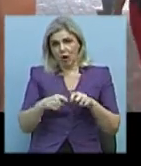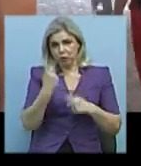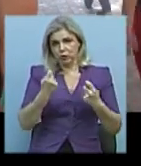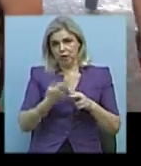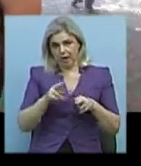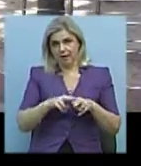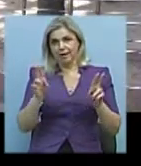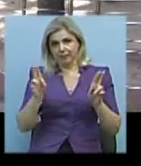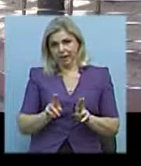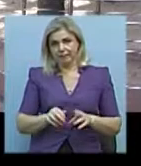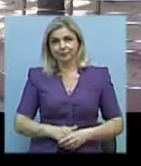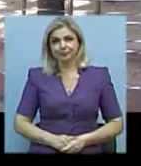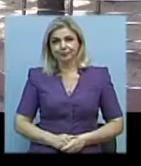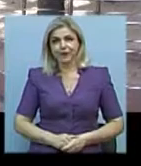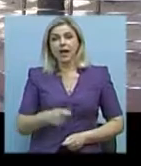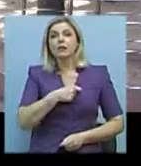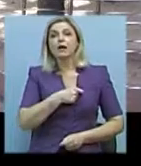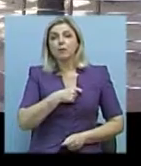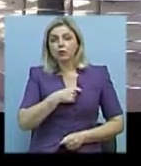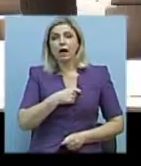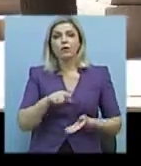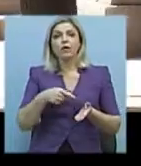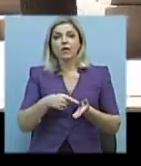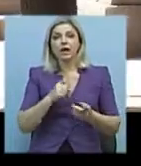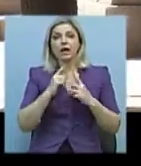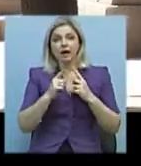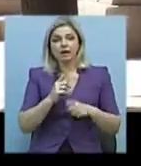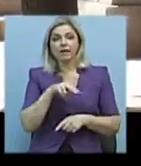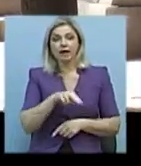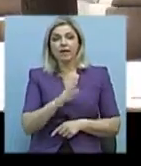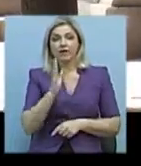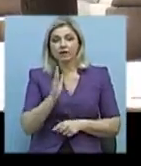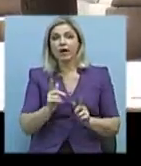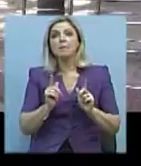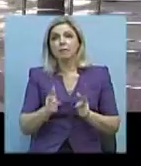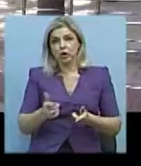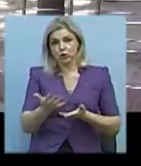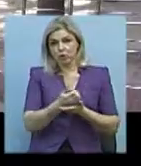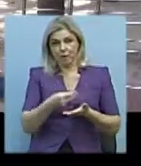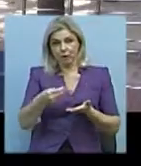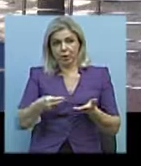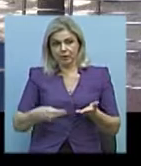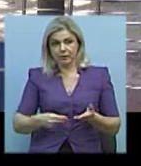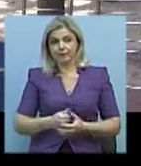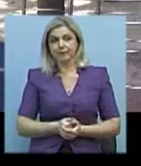робити». Депутат Миколаївської міської ради Лариса Веселовська підтримує збір підписів.